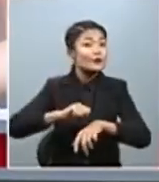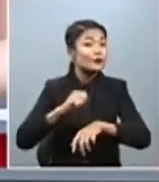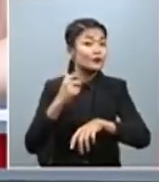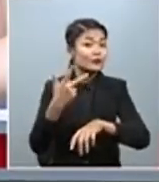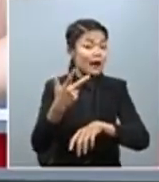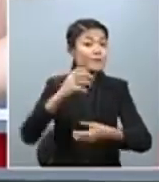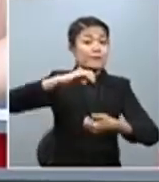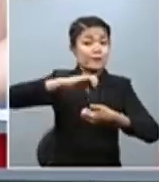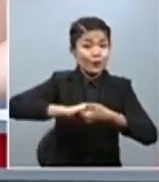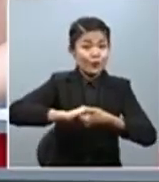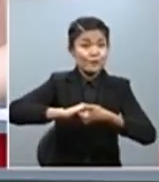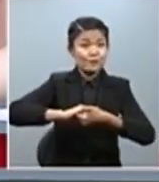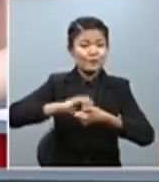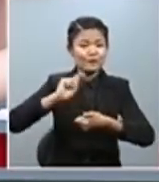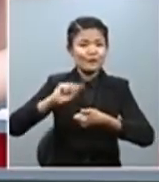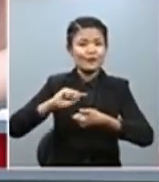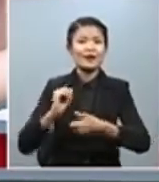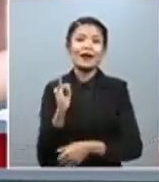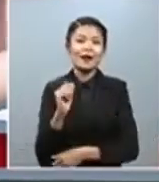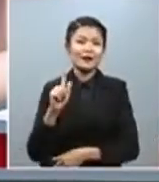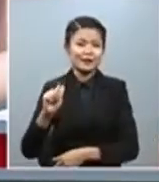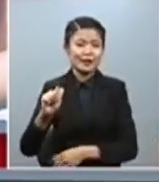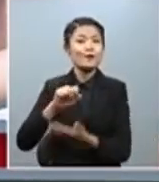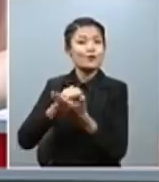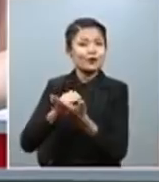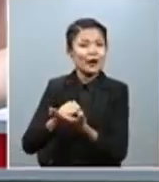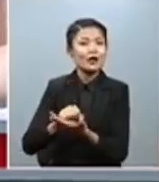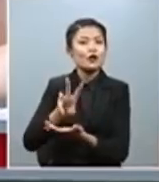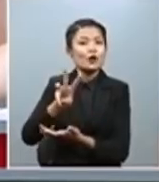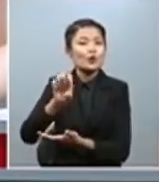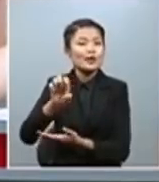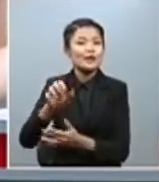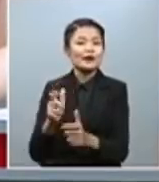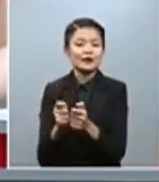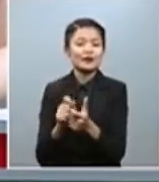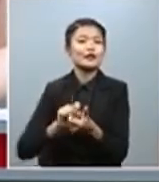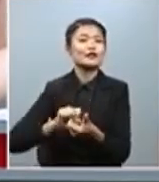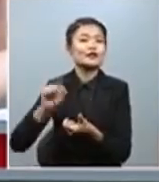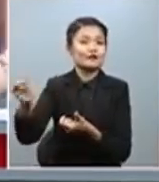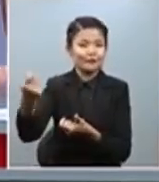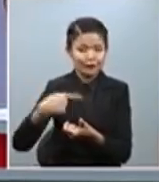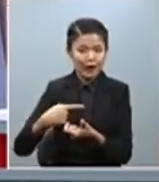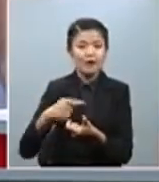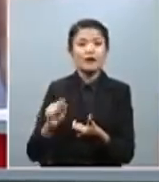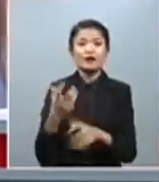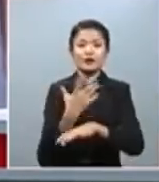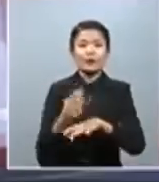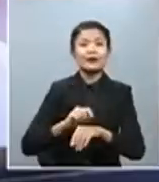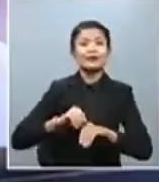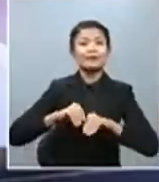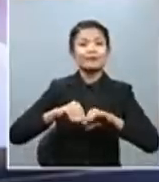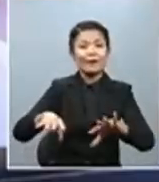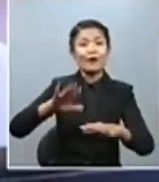ปจับมือกับยักษ์ใหญ่ของวงการ IT เจ้าของบริการ WeChat ของจีนนะคะส่งออกละครไทยขยายฐานผู้ชมไปยังประเทศจี